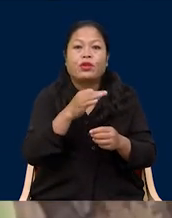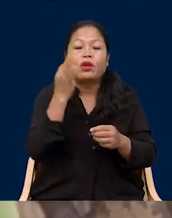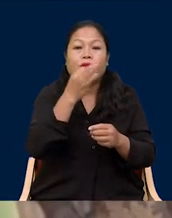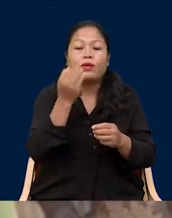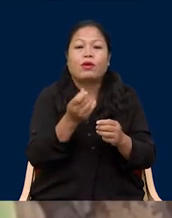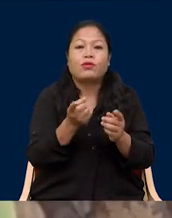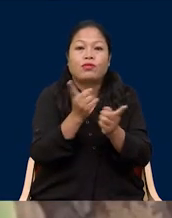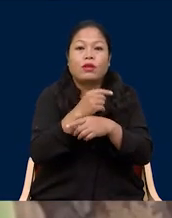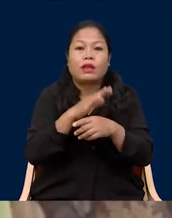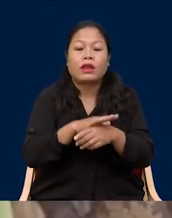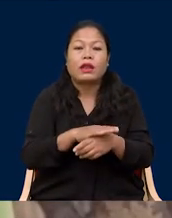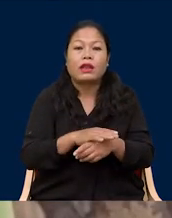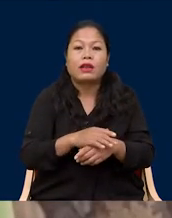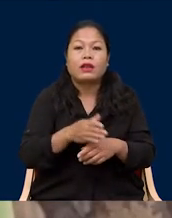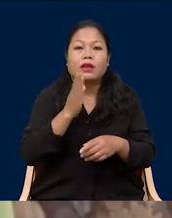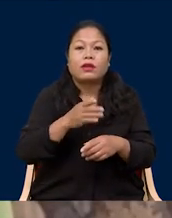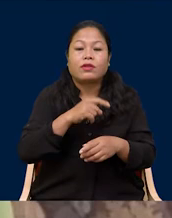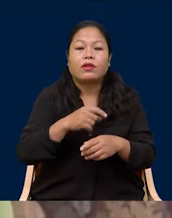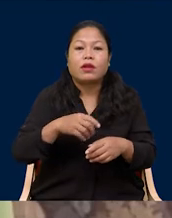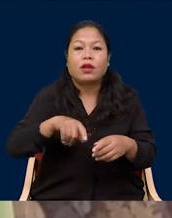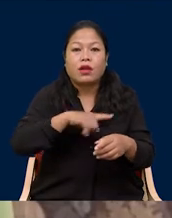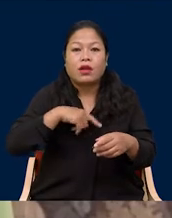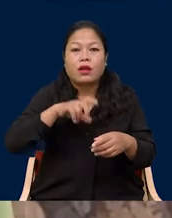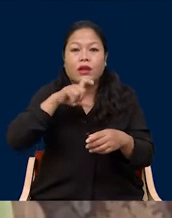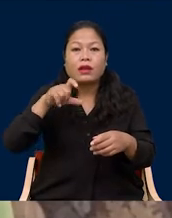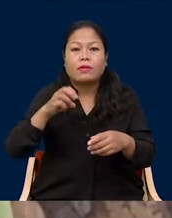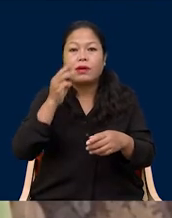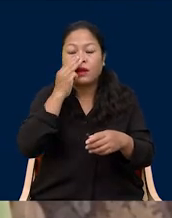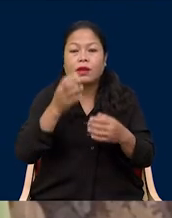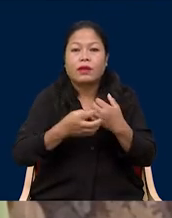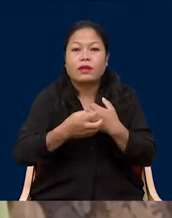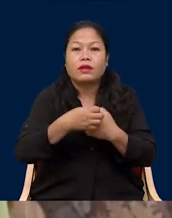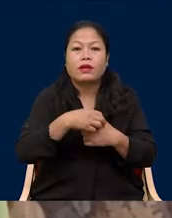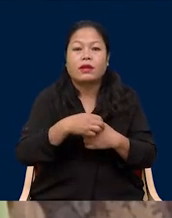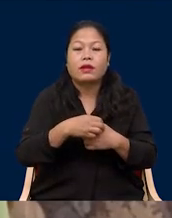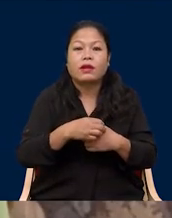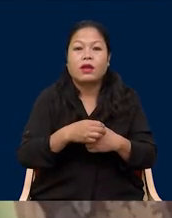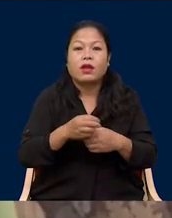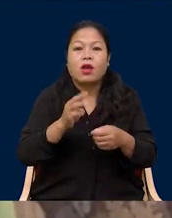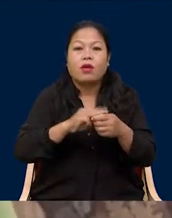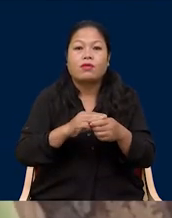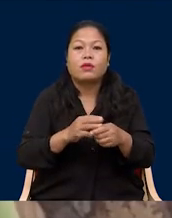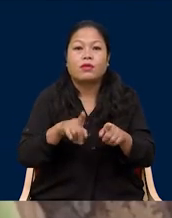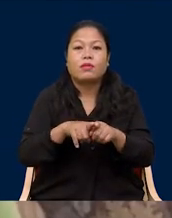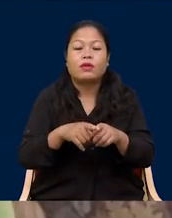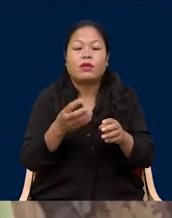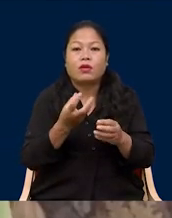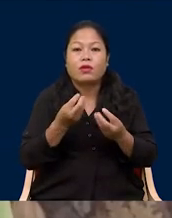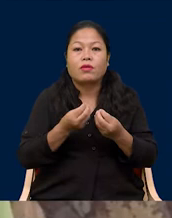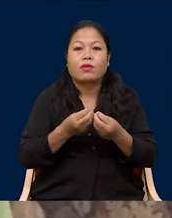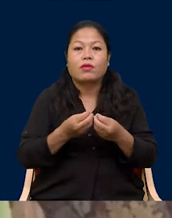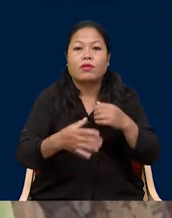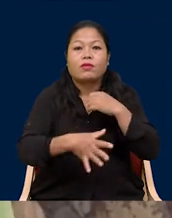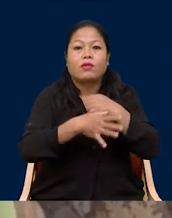जलवायु परिवर्तनलाई लिएर, त्यो चाहिँ हाम्रो देशमा चाहिँ अवसरहरू पनि कम र त्यो